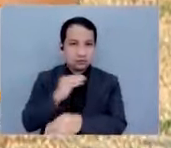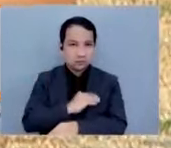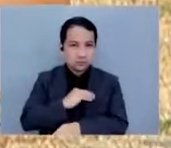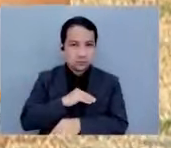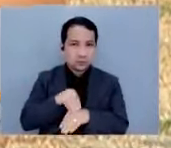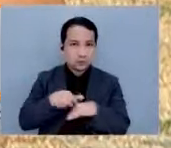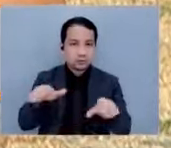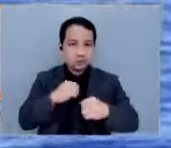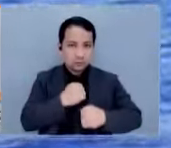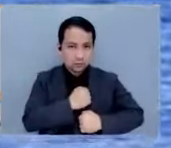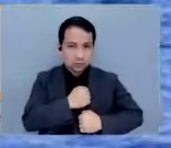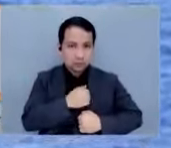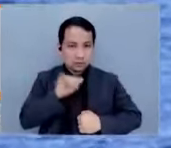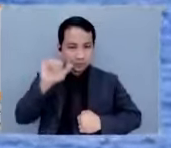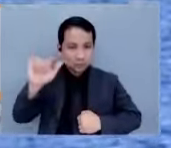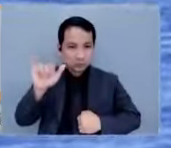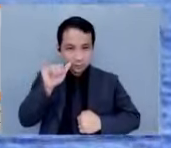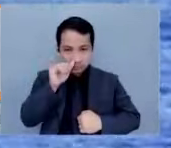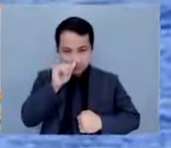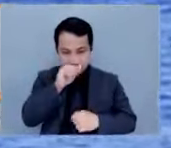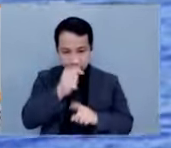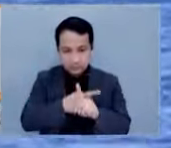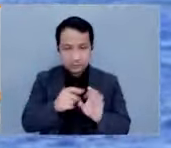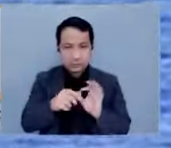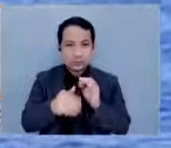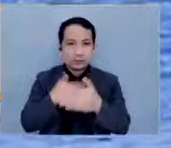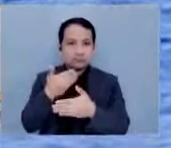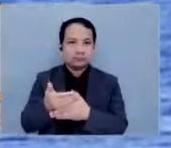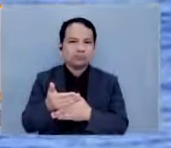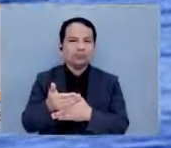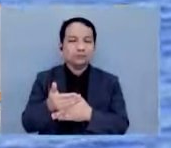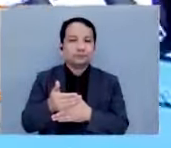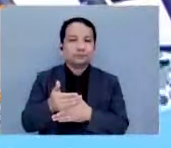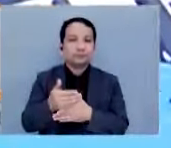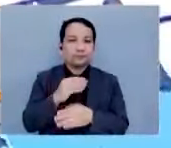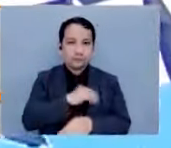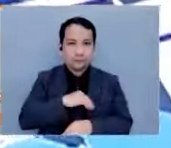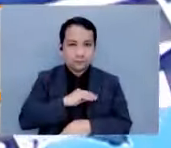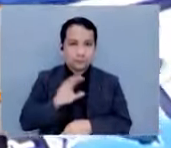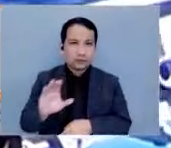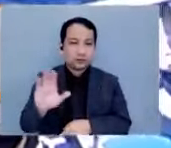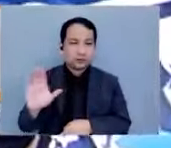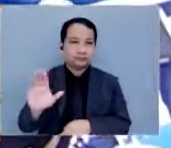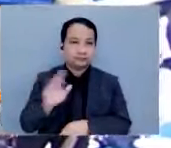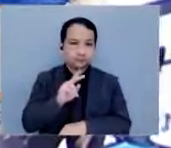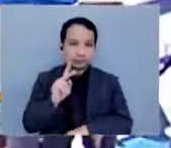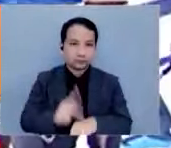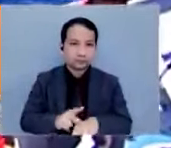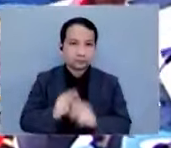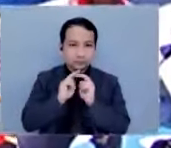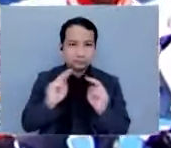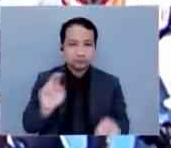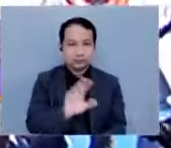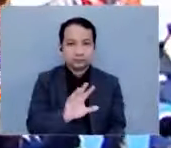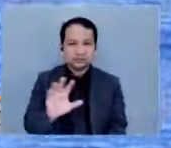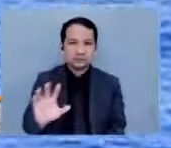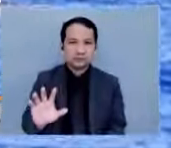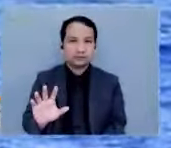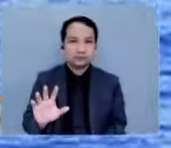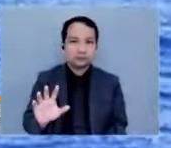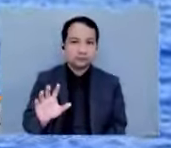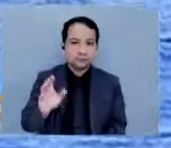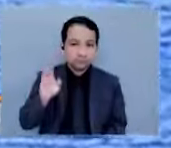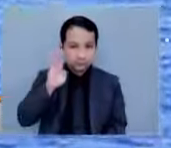sundalong naroon. Sa Abril daw ang susunod na rotation at resupply mission ng Pilipinas. Nagbabalita mula sa frontline, Brian